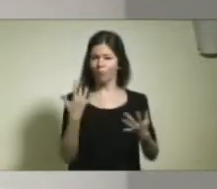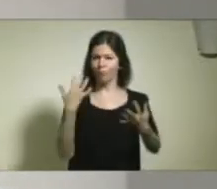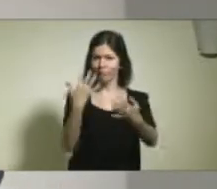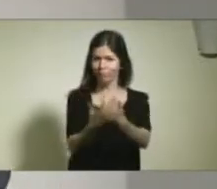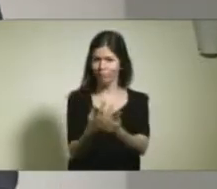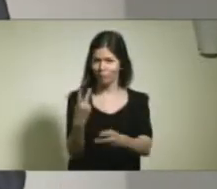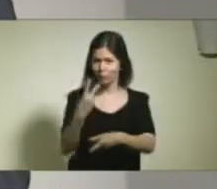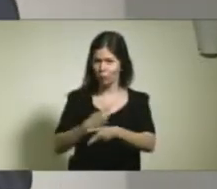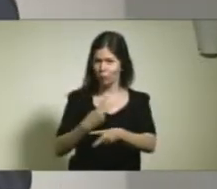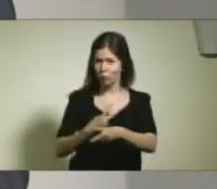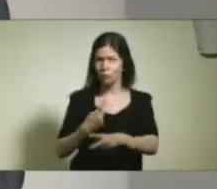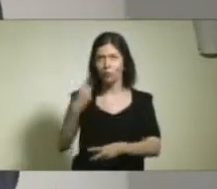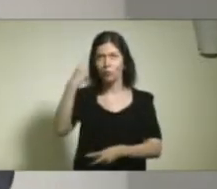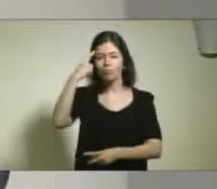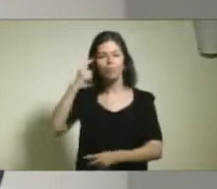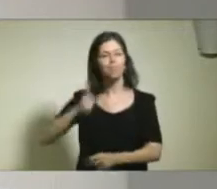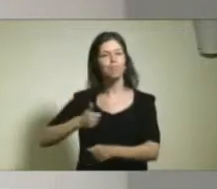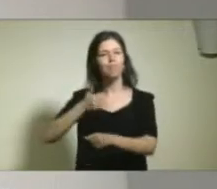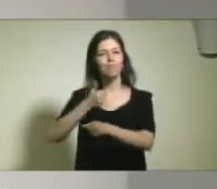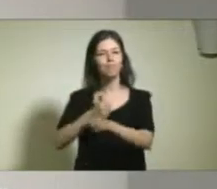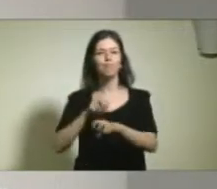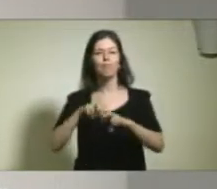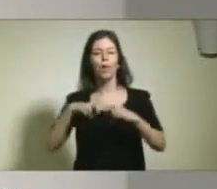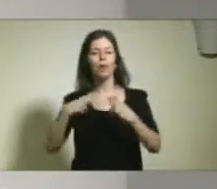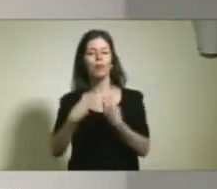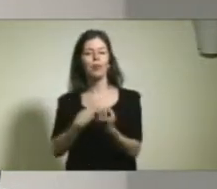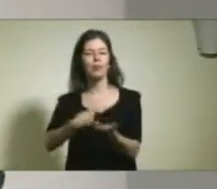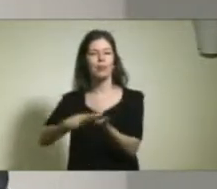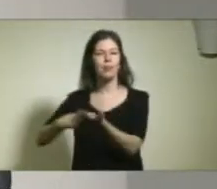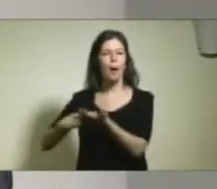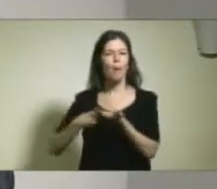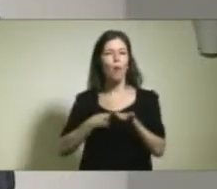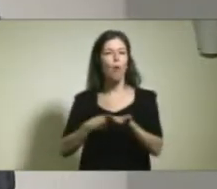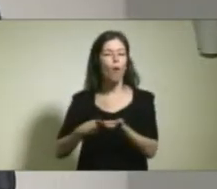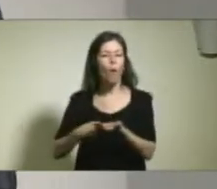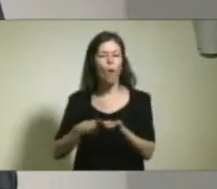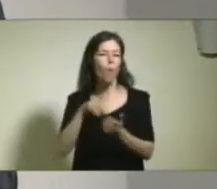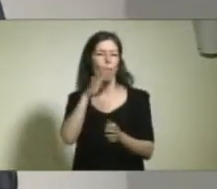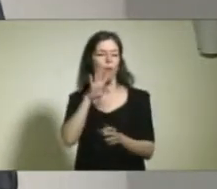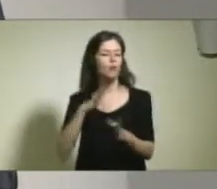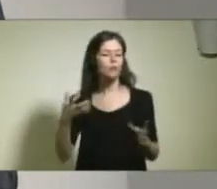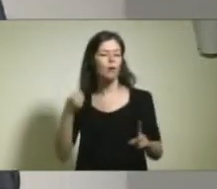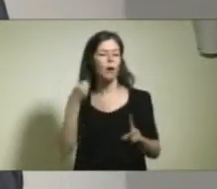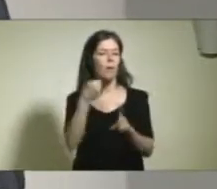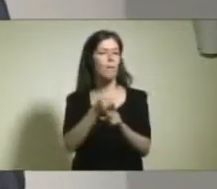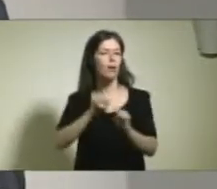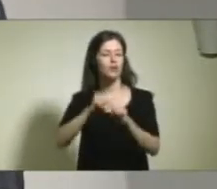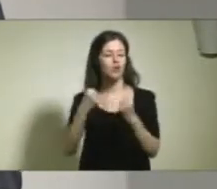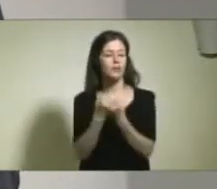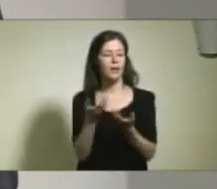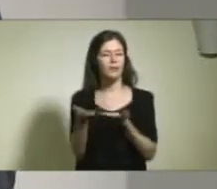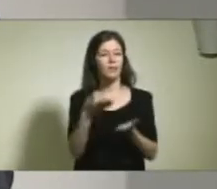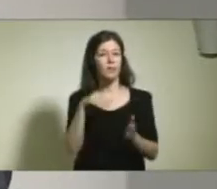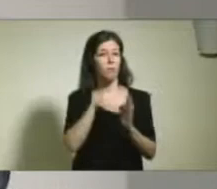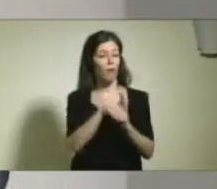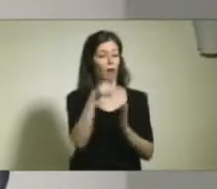ronde qui parlerait des répercussions sociales des services bancaires postaux. Et on a